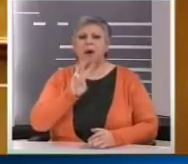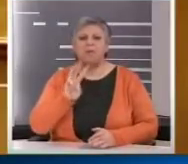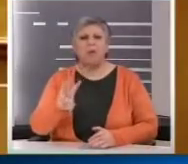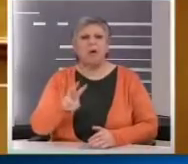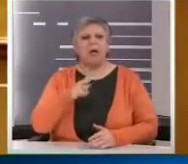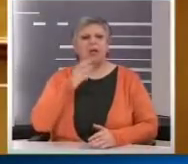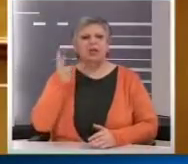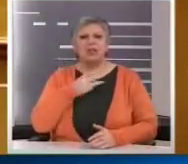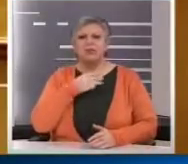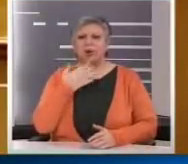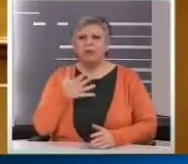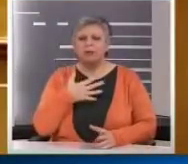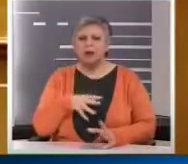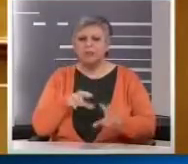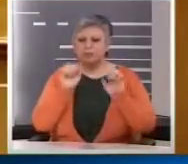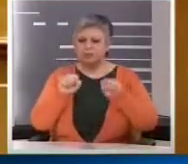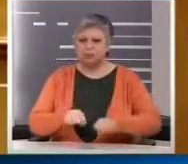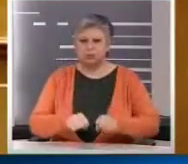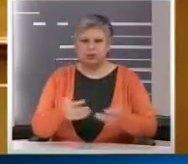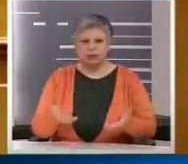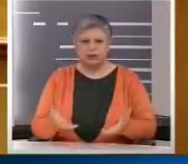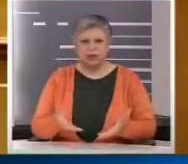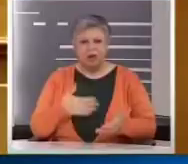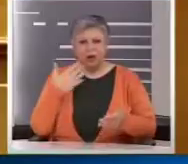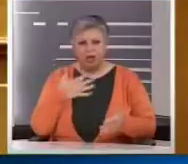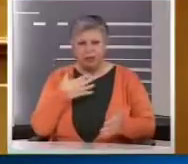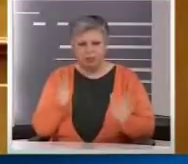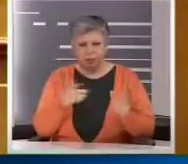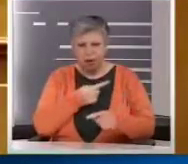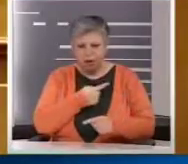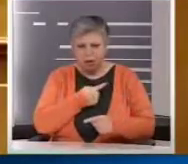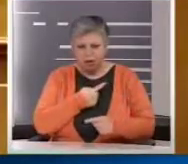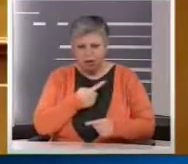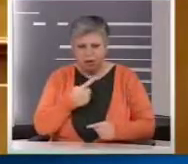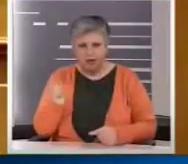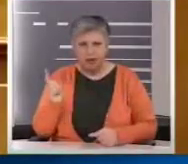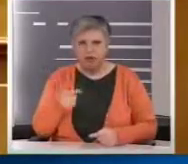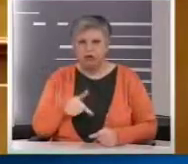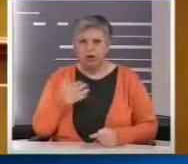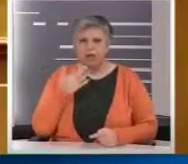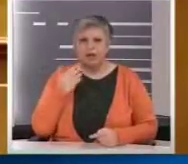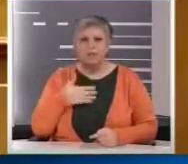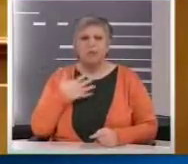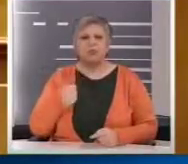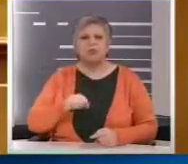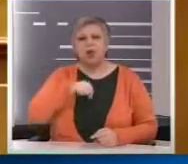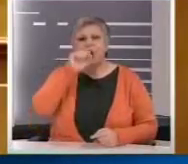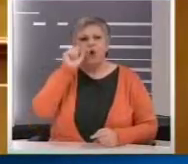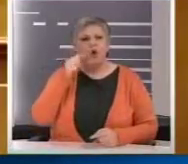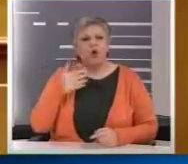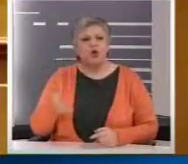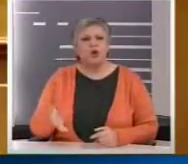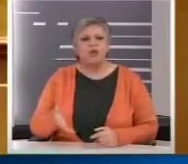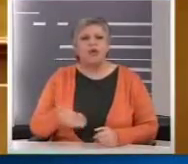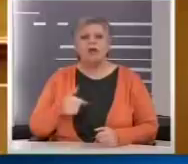www.ellinesdimarchi.gr. Πήρε καμιά κονταριά χιλιάδες. Τι είναι αυτό, δεν υπάρχει. Και διάφορα άλλα. Ή κάποιο άλλο στη Ρόδο κάτω που του βάλει στη